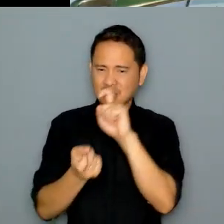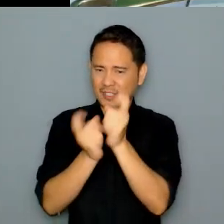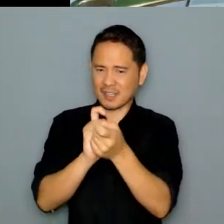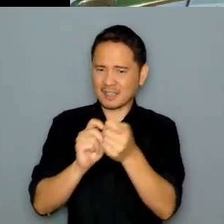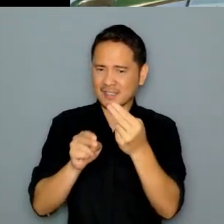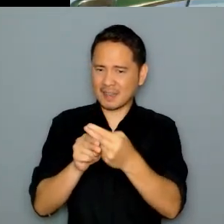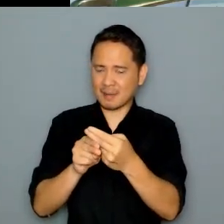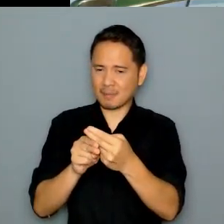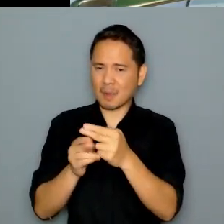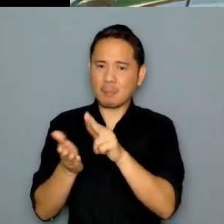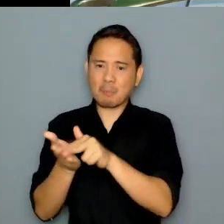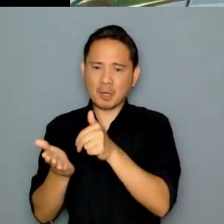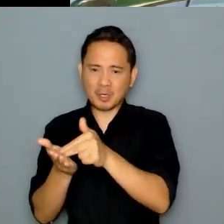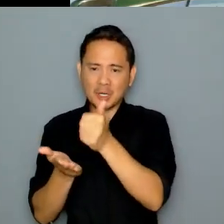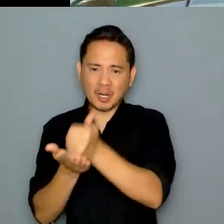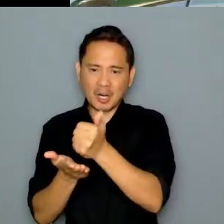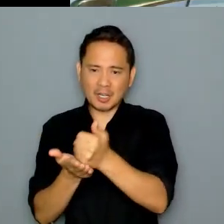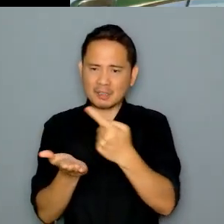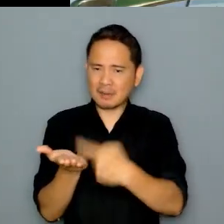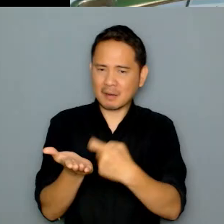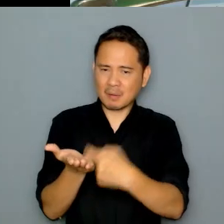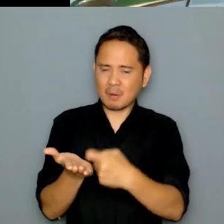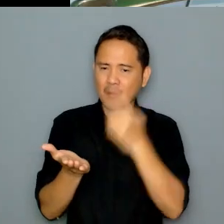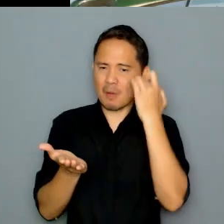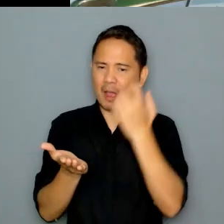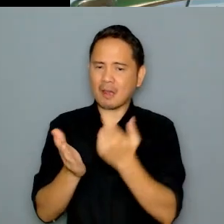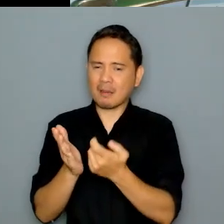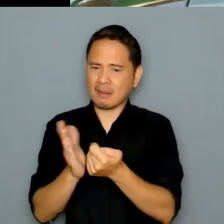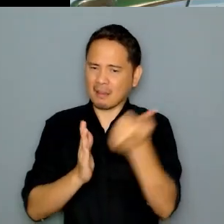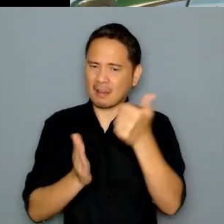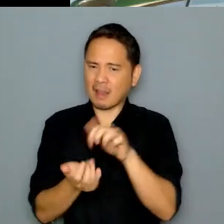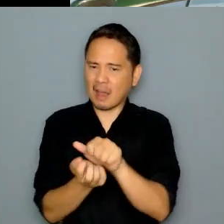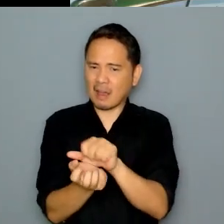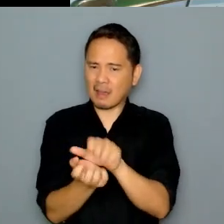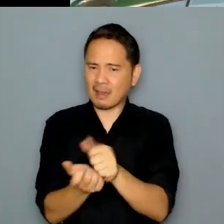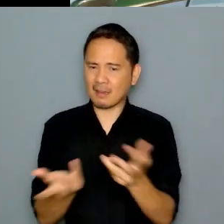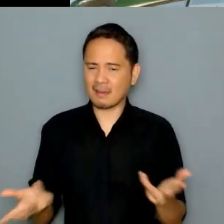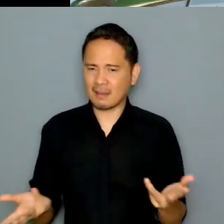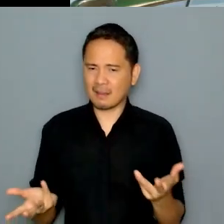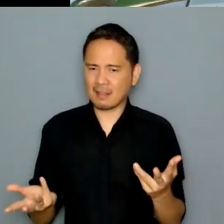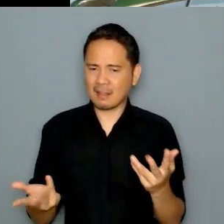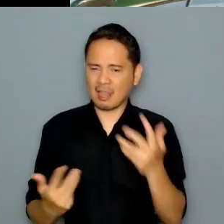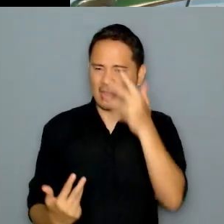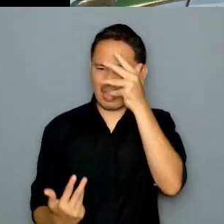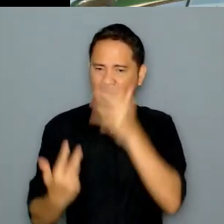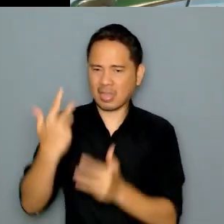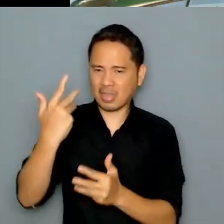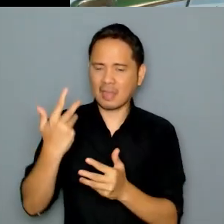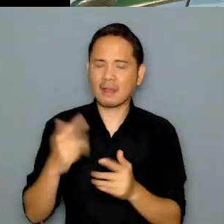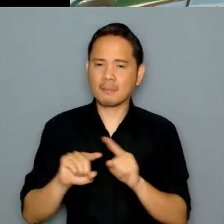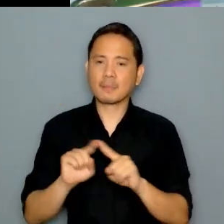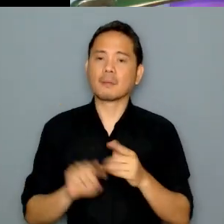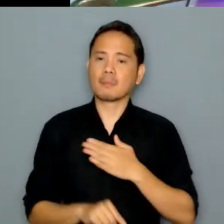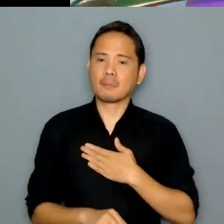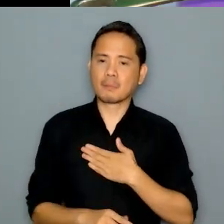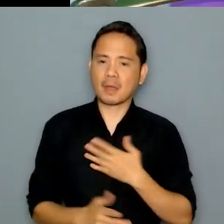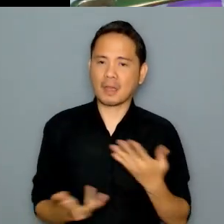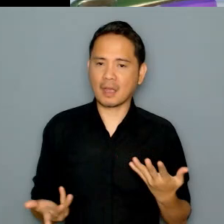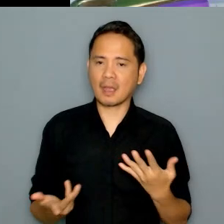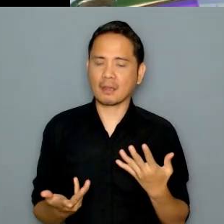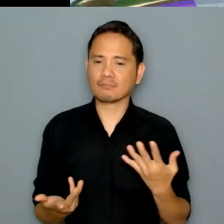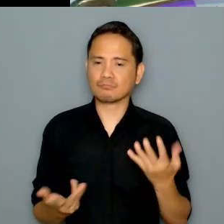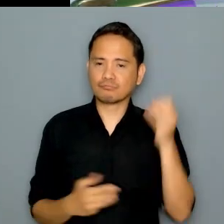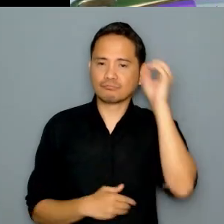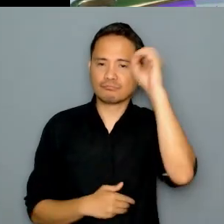halimbawa, buttered garlic shrimp siya, bakit gagataan mo? Diba? Pero para sa akin lang naman, masarap yung ginataan. Kaya